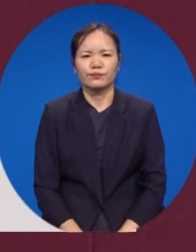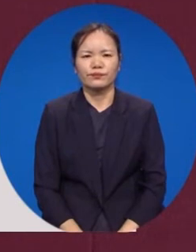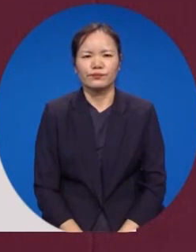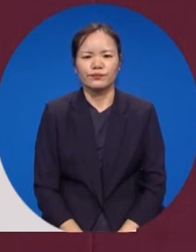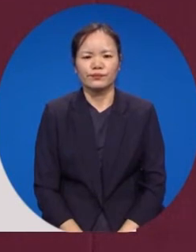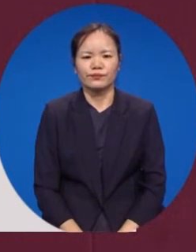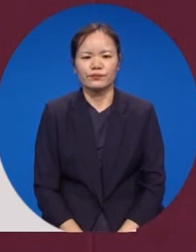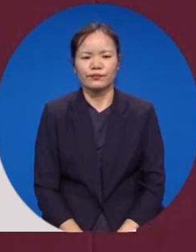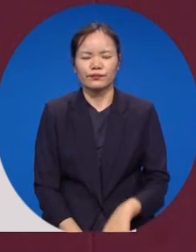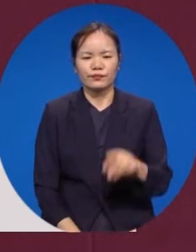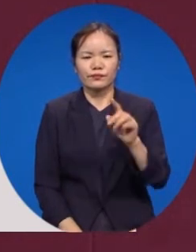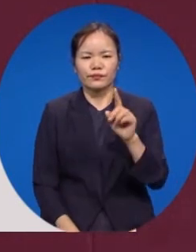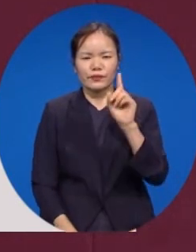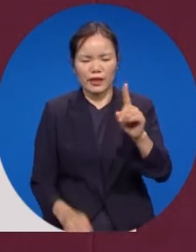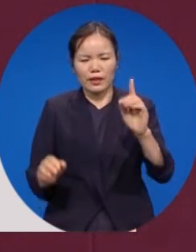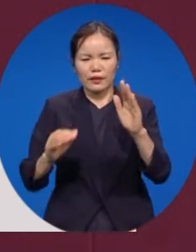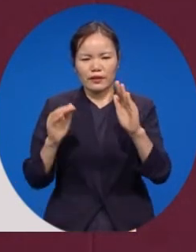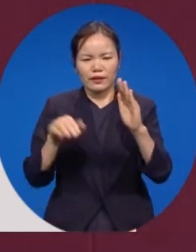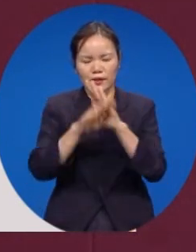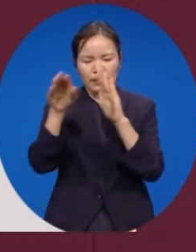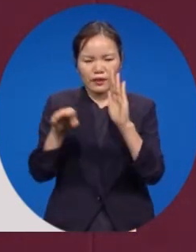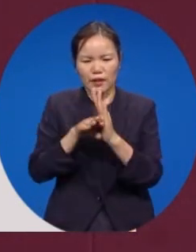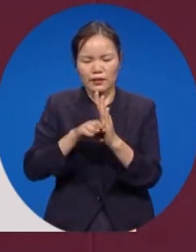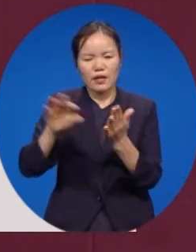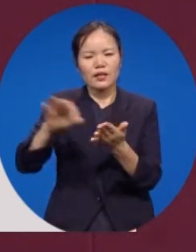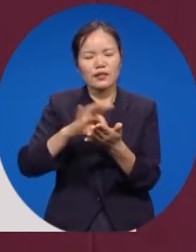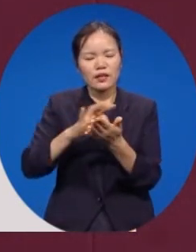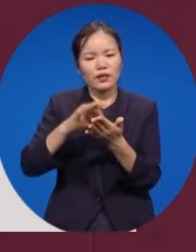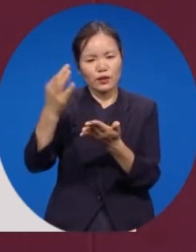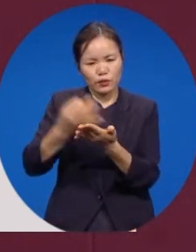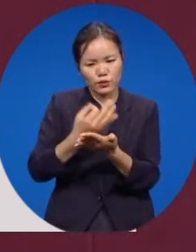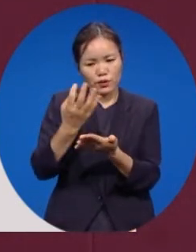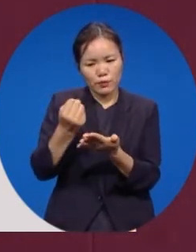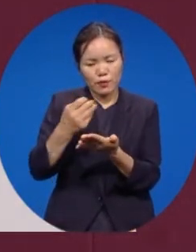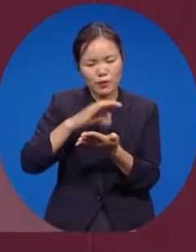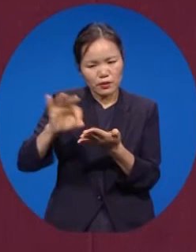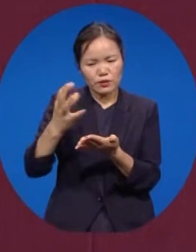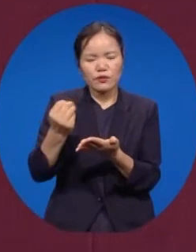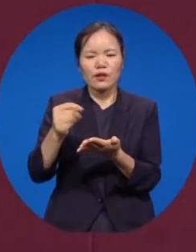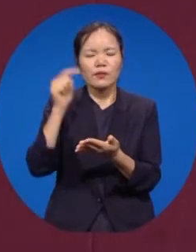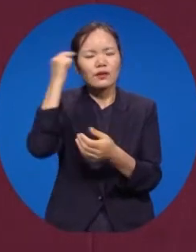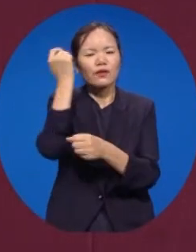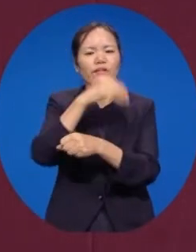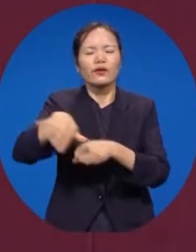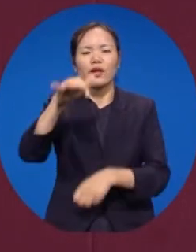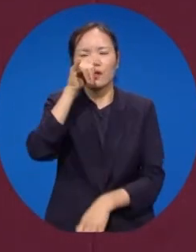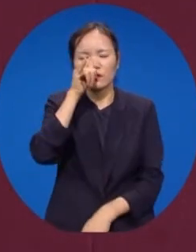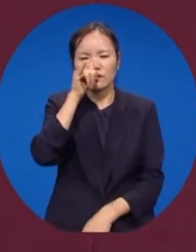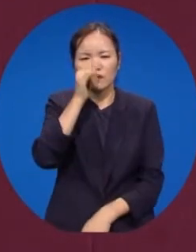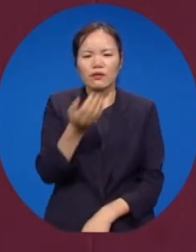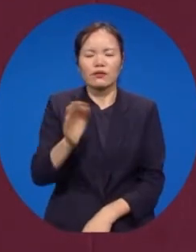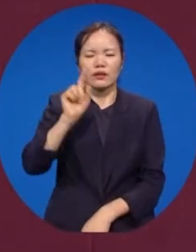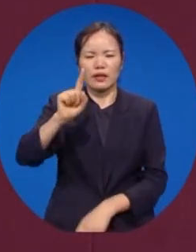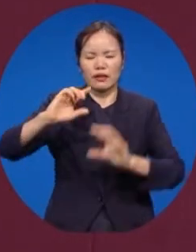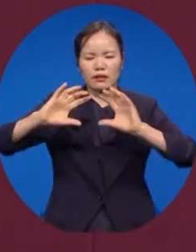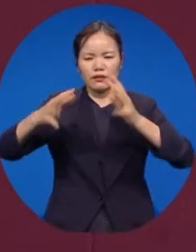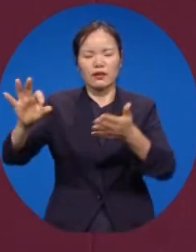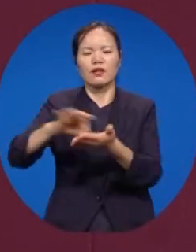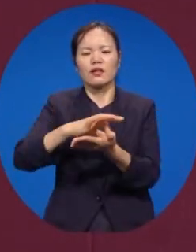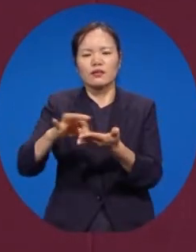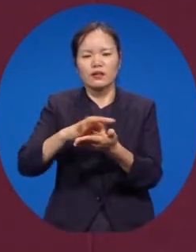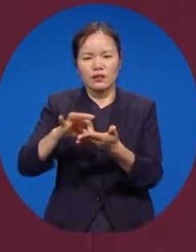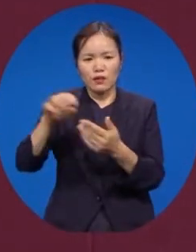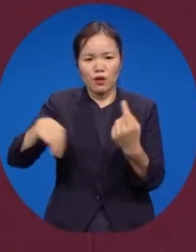한 개인의 살림도 수입과 지출을 따져서 계획이 있는 법인데 한 나라의 재정을